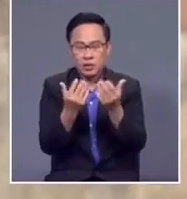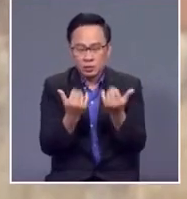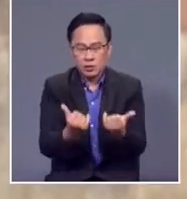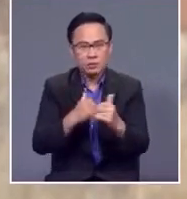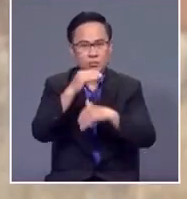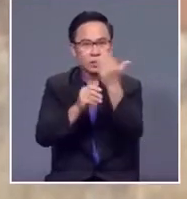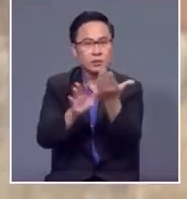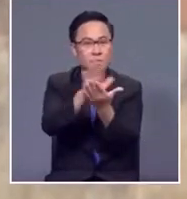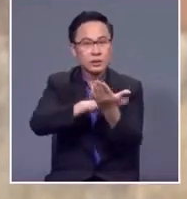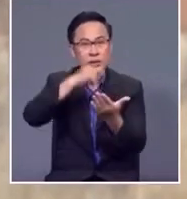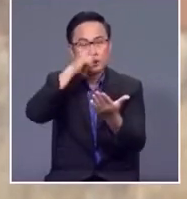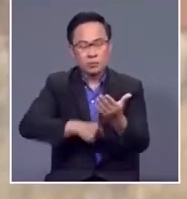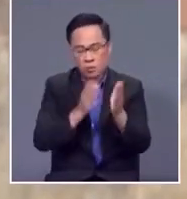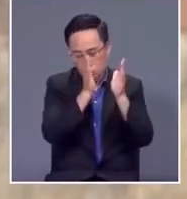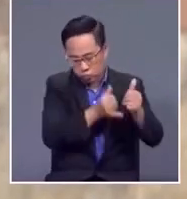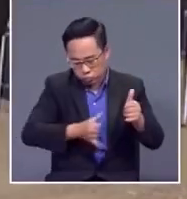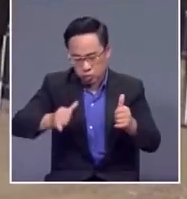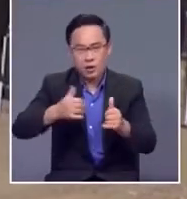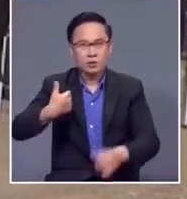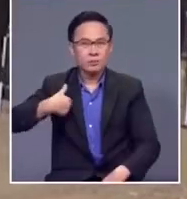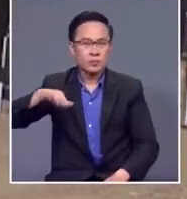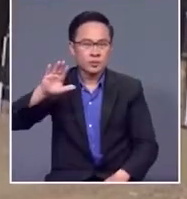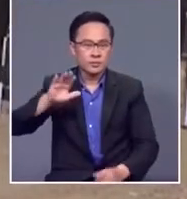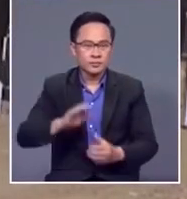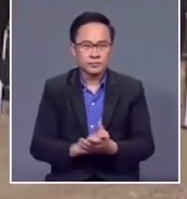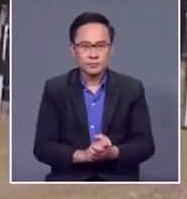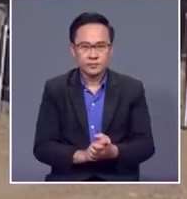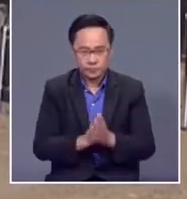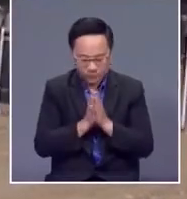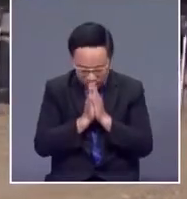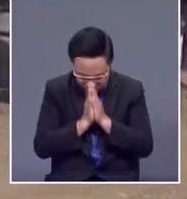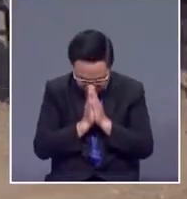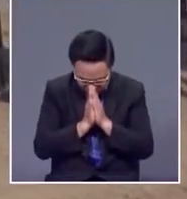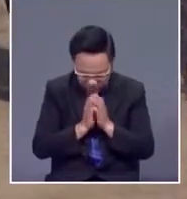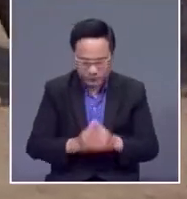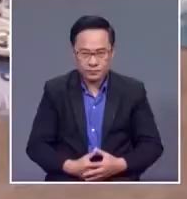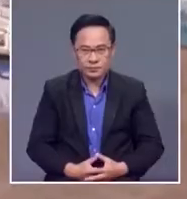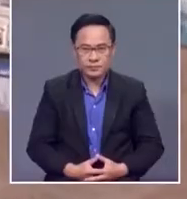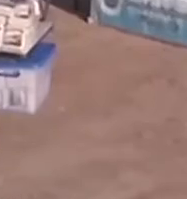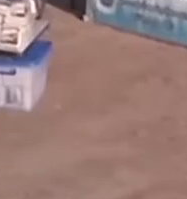นพงศ์นะคะพร้อมกับทุกท่านต้องลาไปก่อนสวัสดีค่ะ